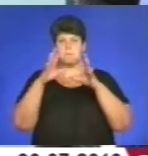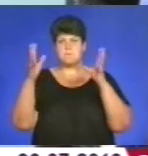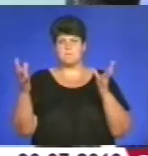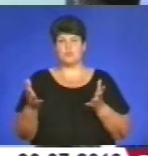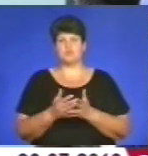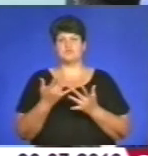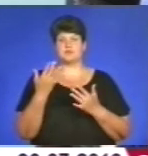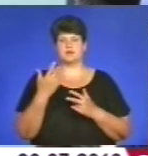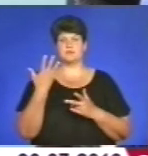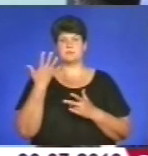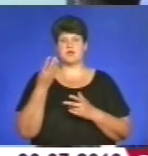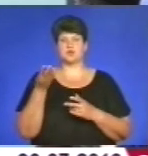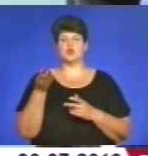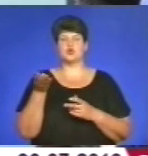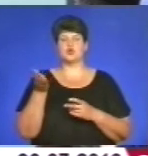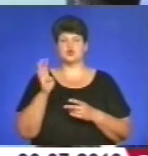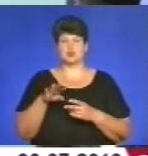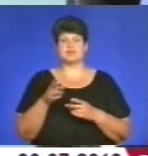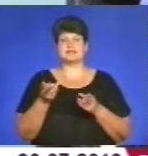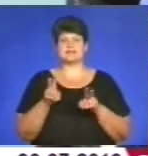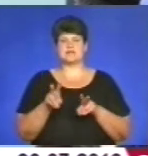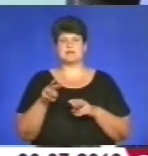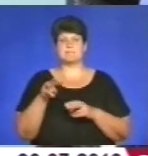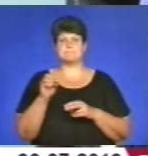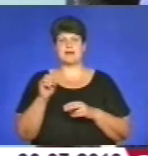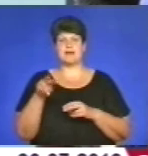кількості 5 штук із залишками меляси,